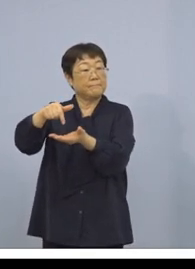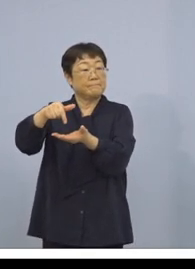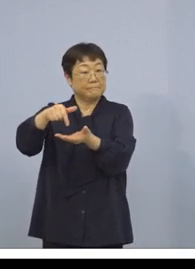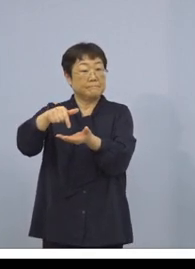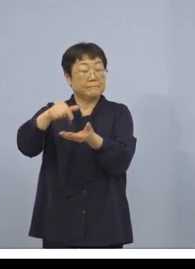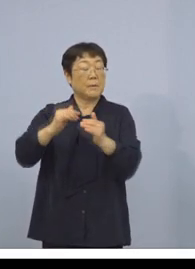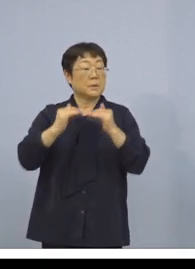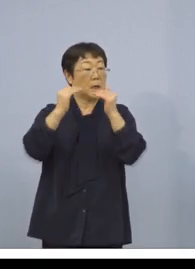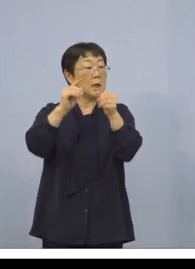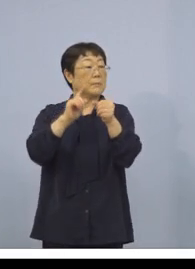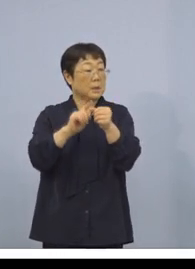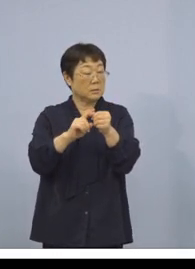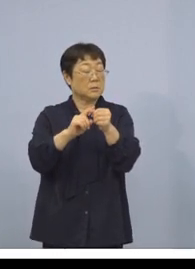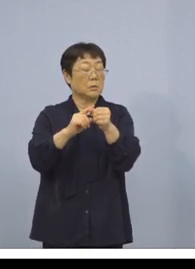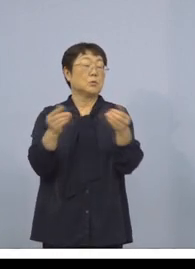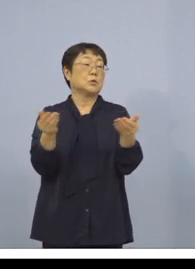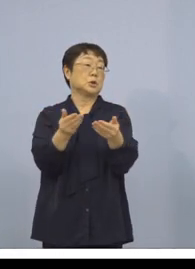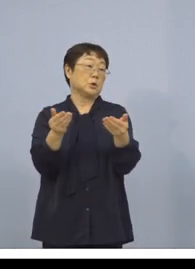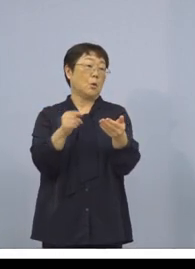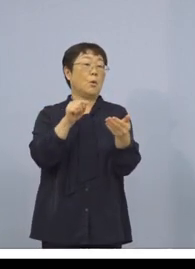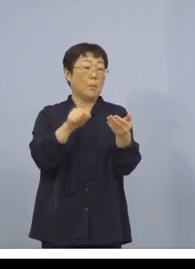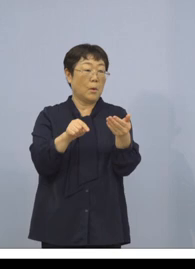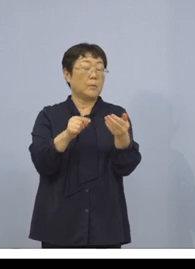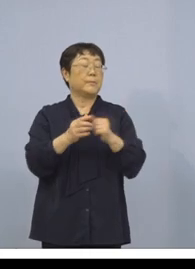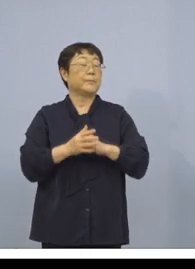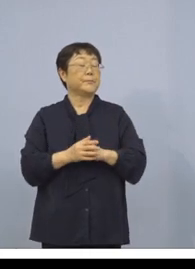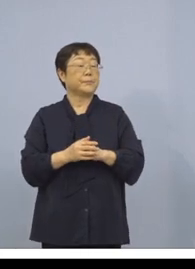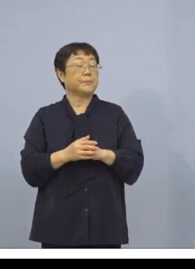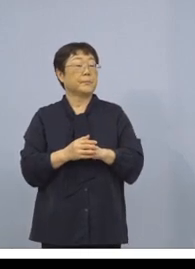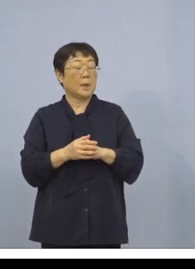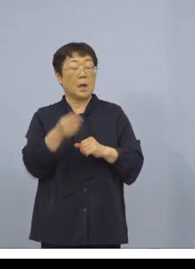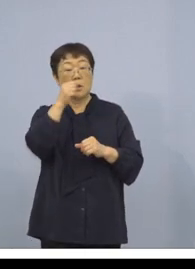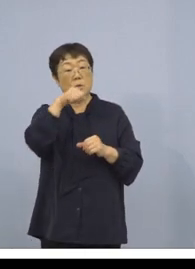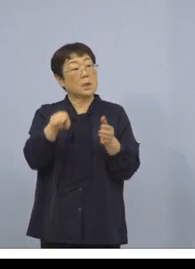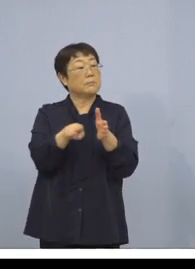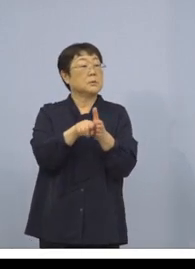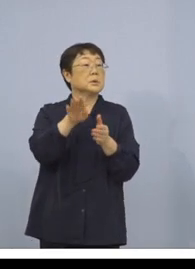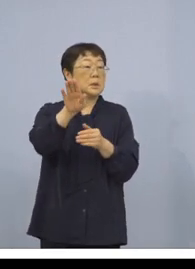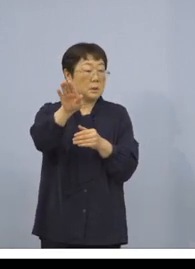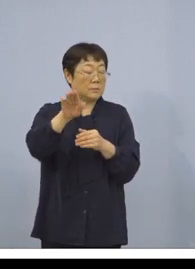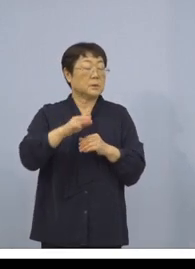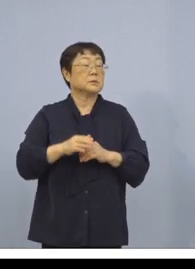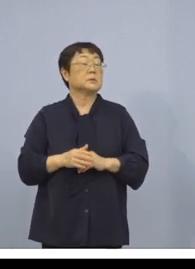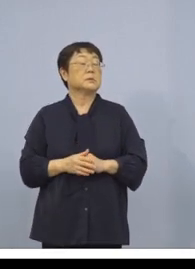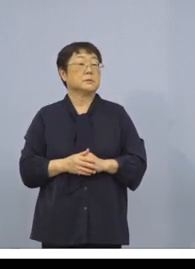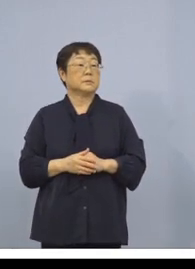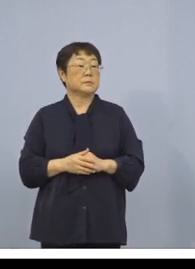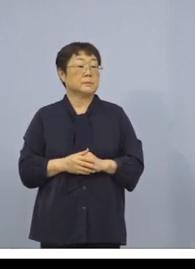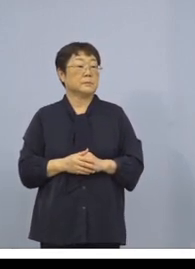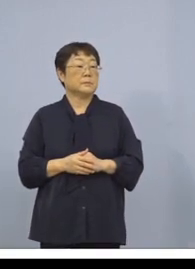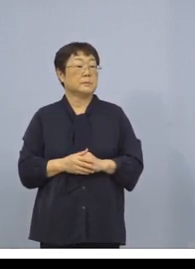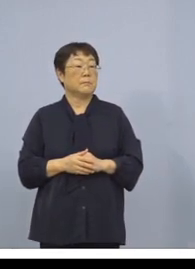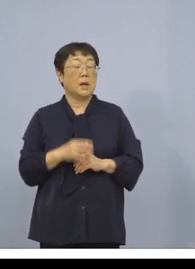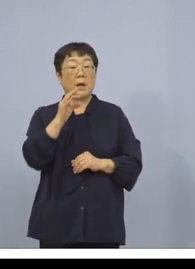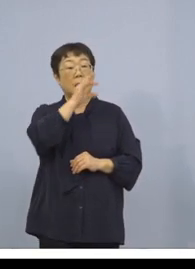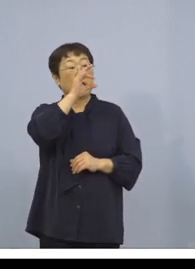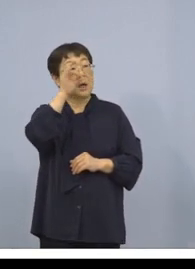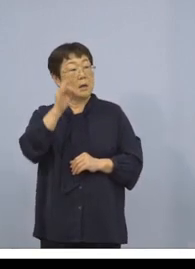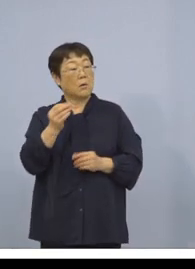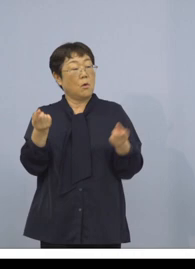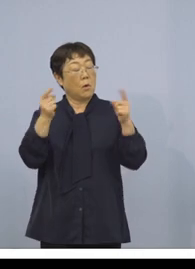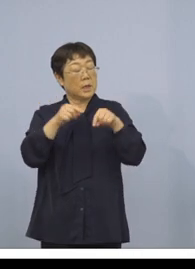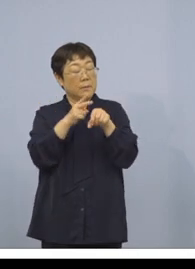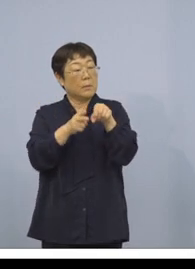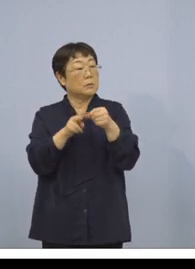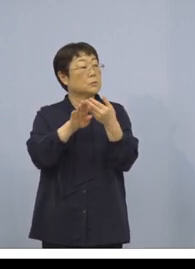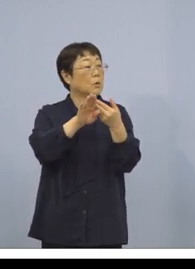プレゼンテーションを高めるためのプロモーション事業、これにも予算も計上させていただいております。いわゆる観光のインバウンドだけじゃなく